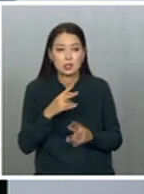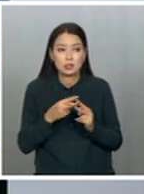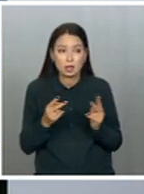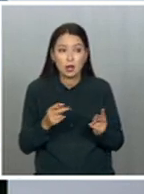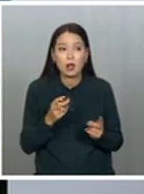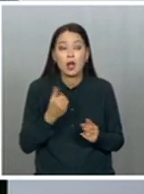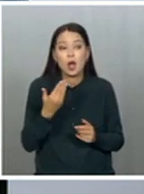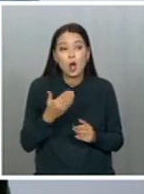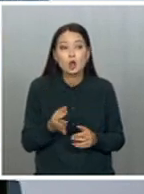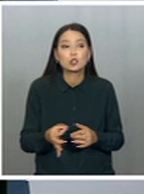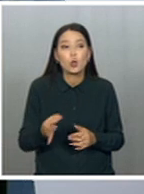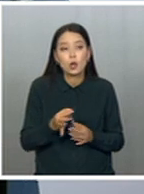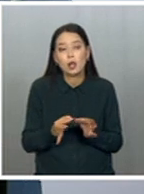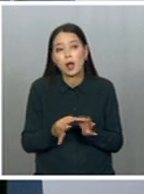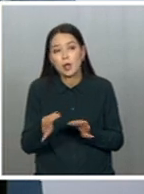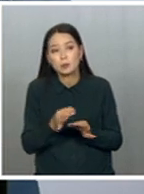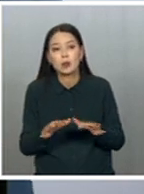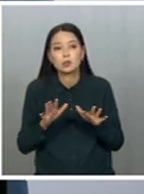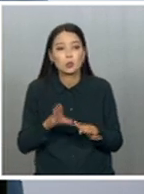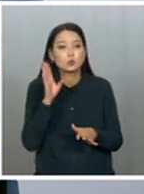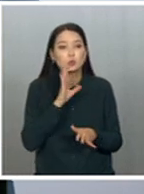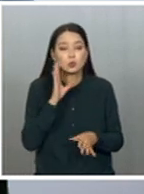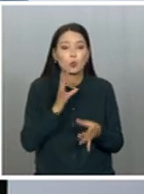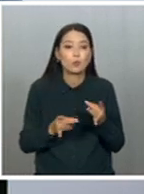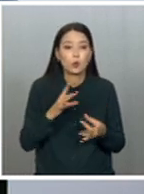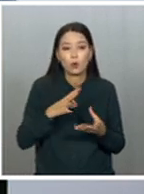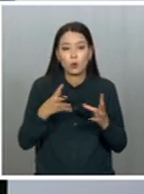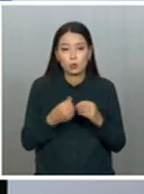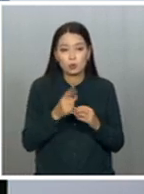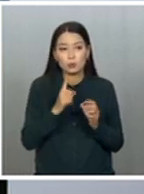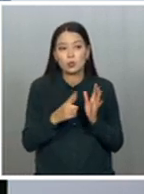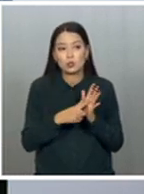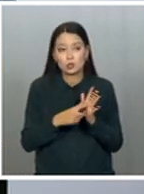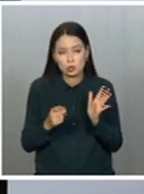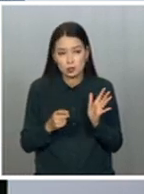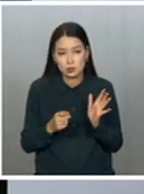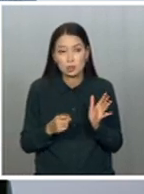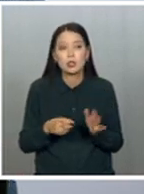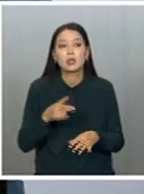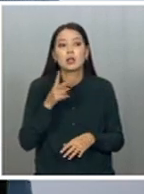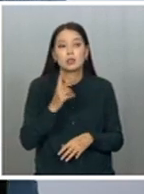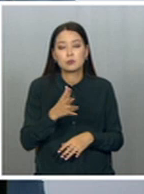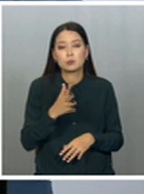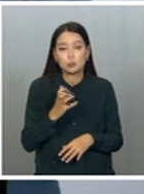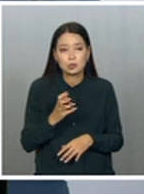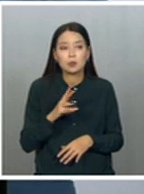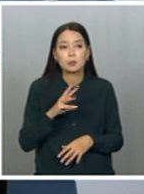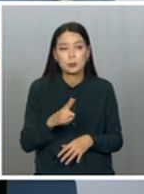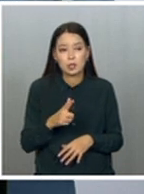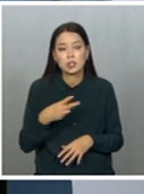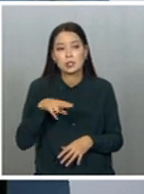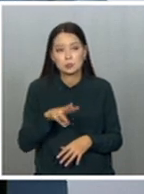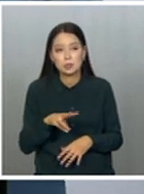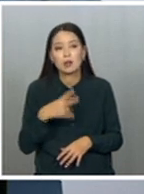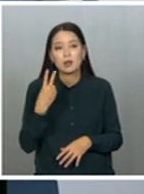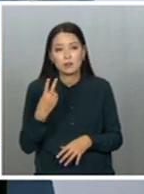шөлді аймақтарда суды буландырудың мөлшері 1700 2500 миллиграмм дециметр